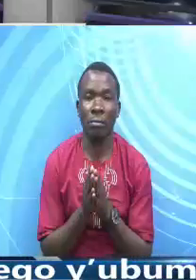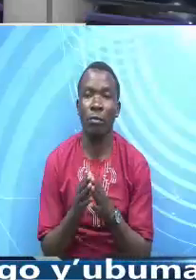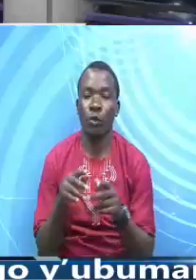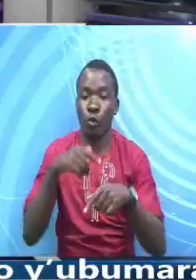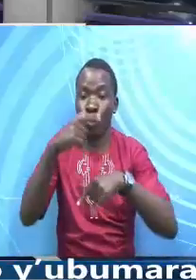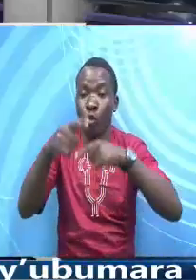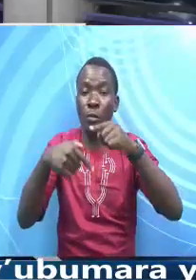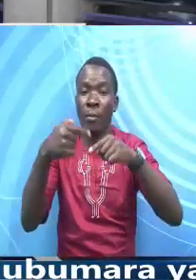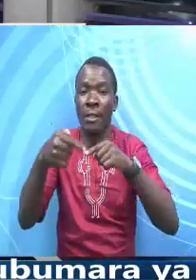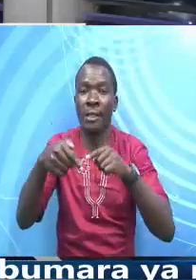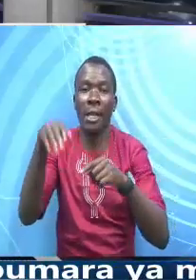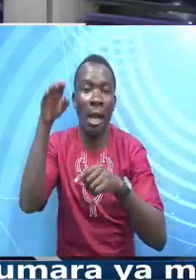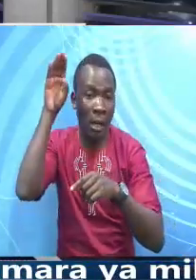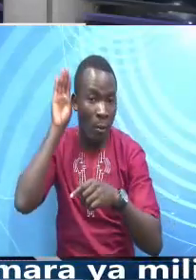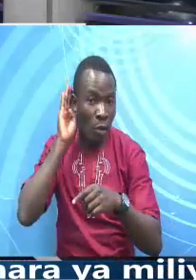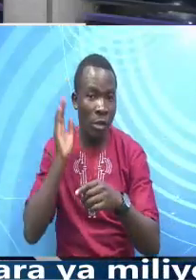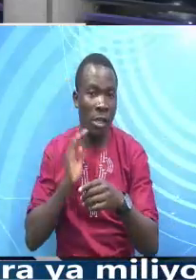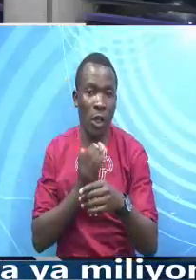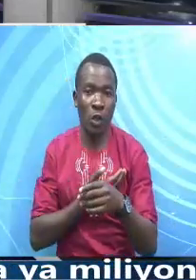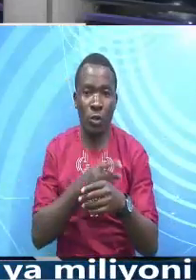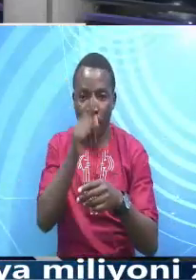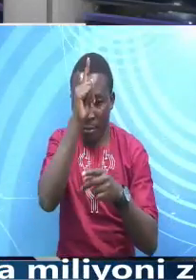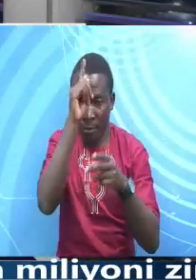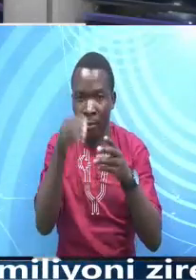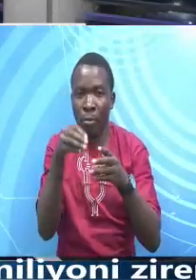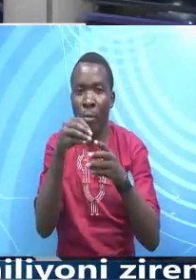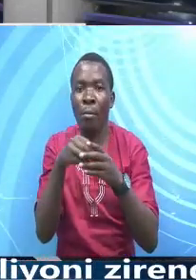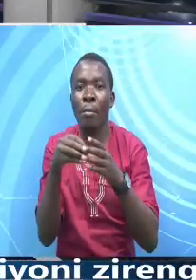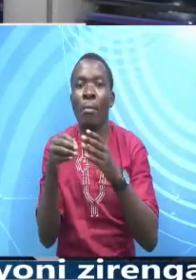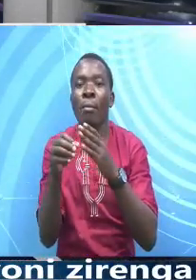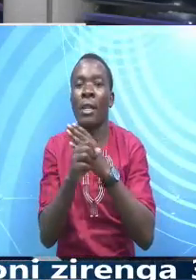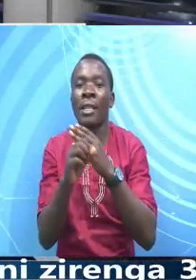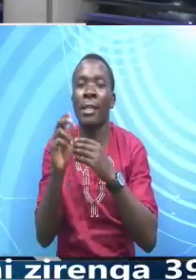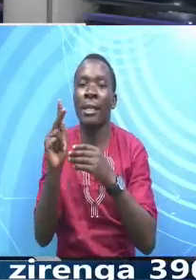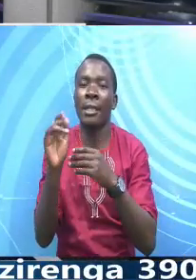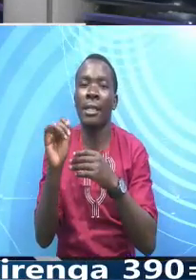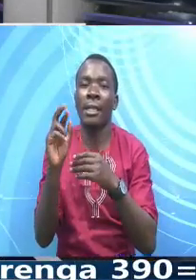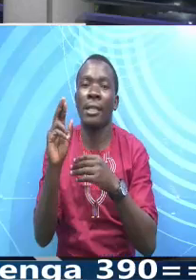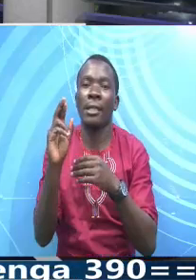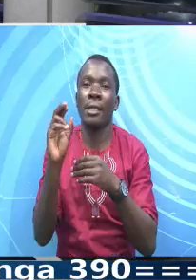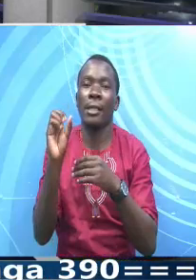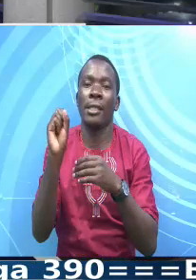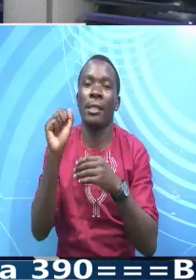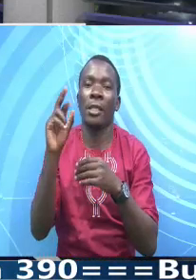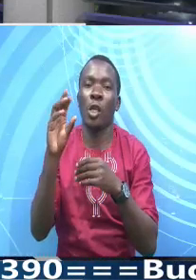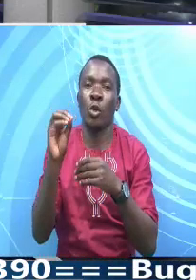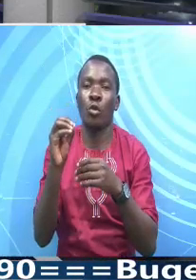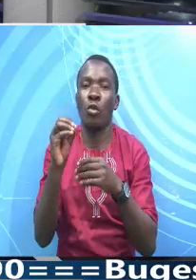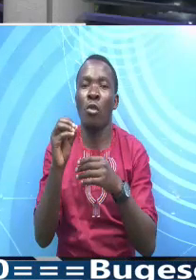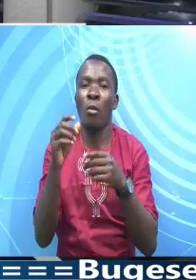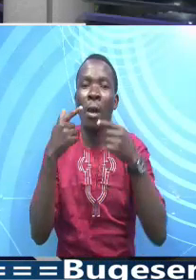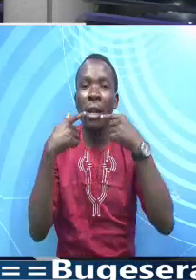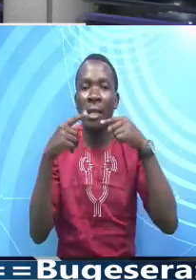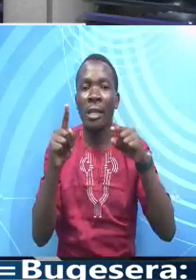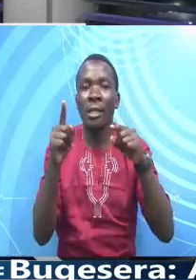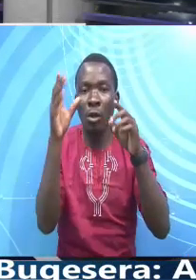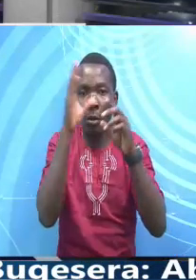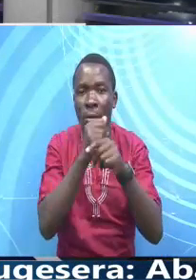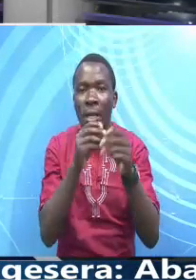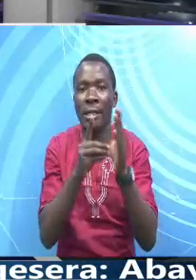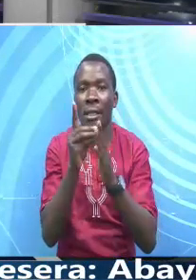komeza n'amakuru yacu. Abaturage batuye mu murenge wa Kisani mu karere ka Rulindo baratangaza ko bari kuri iterambere kubera ko nta mashanyarazi. Ibyo bavuga